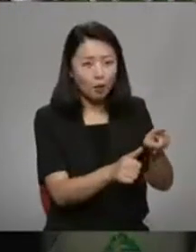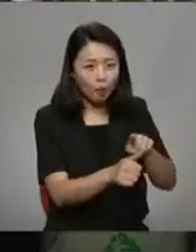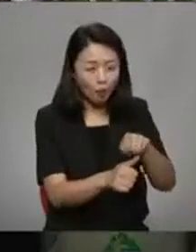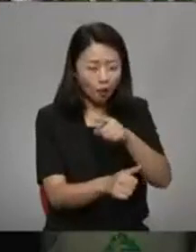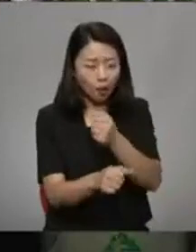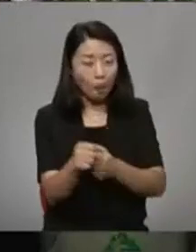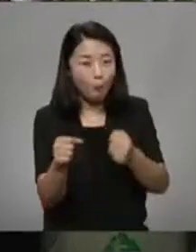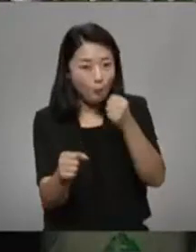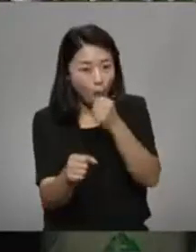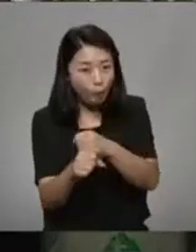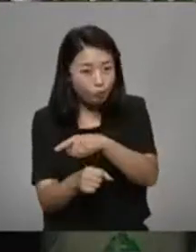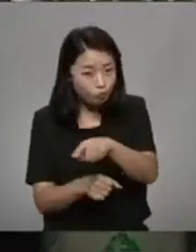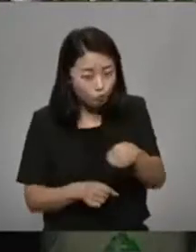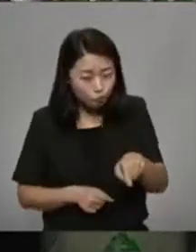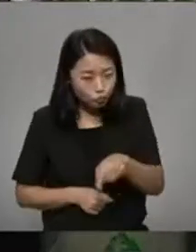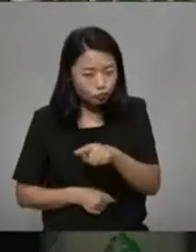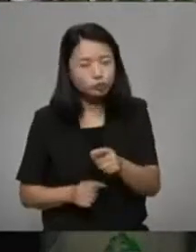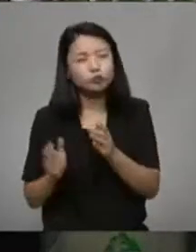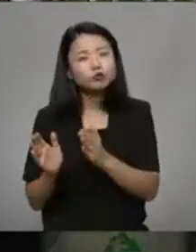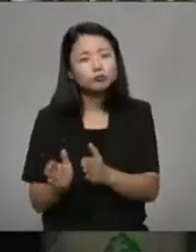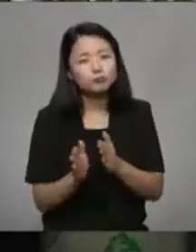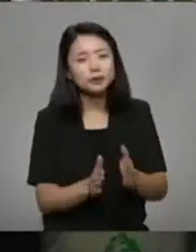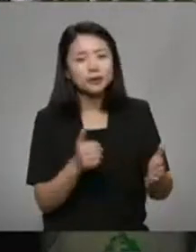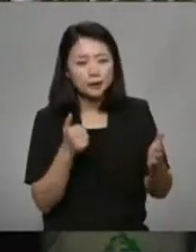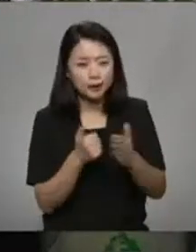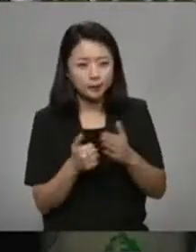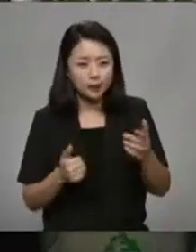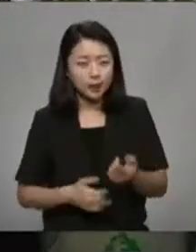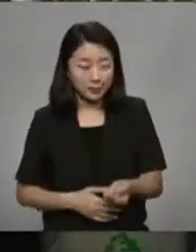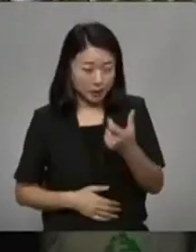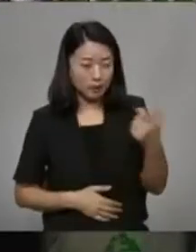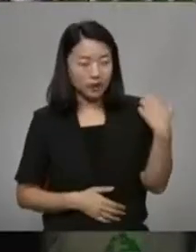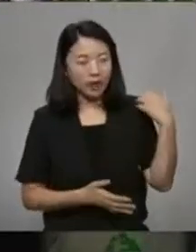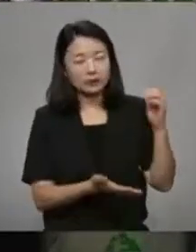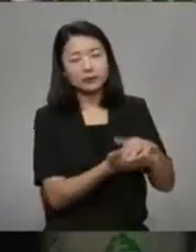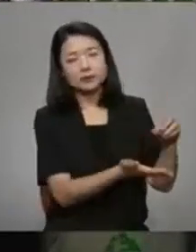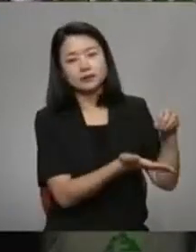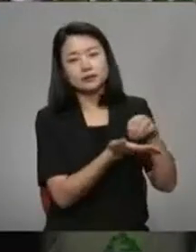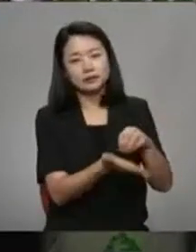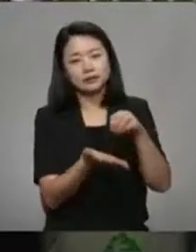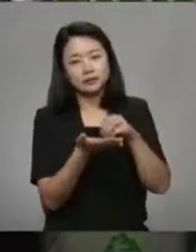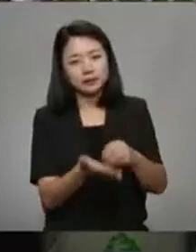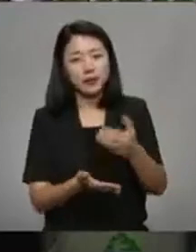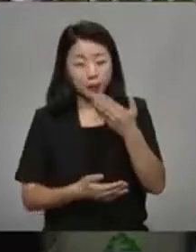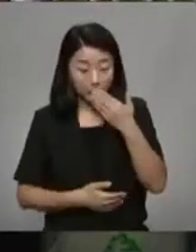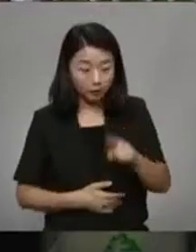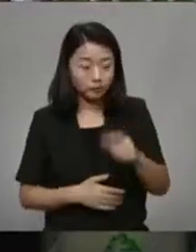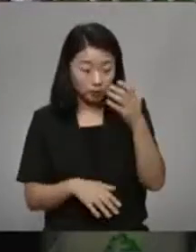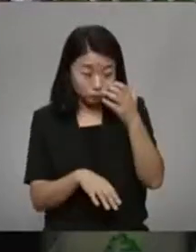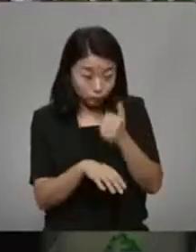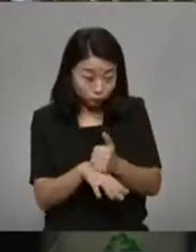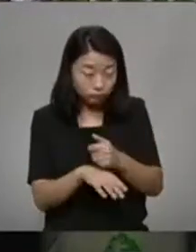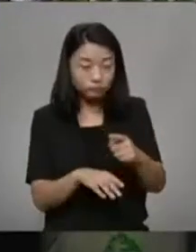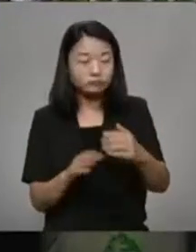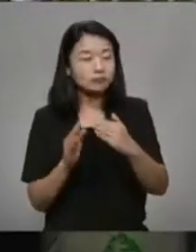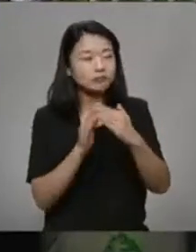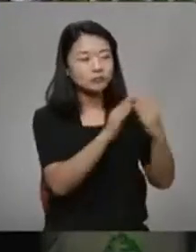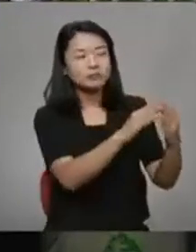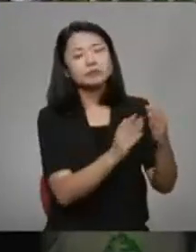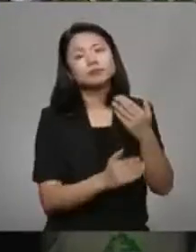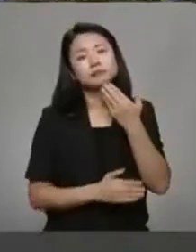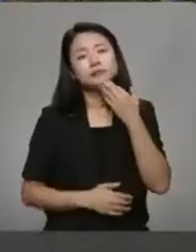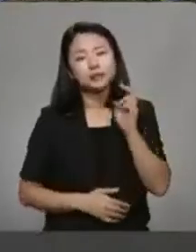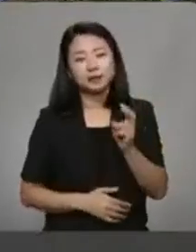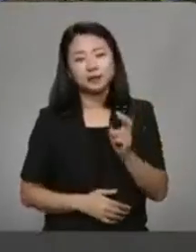접목시켜서 광해 복구 사업을 조기에 시행함으로 인해서 이들이 재취업함으로써 인구 유출을